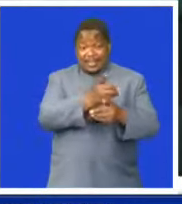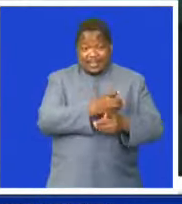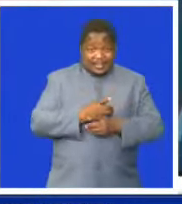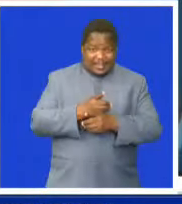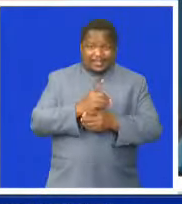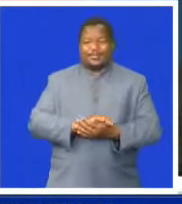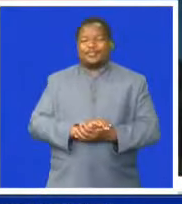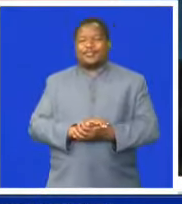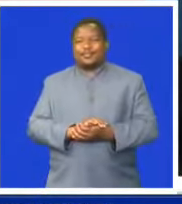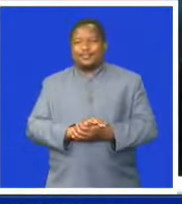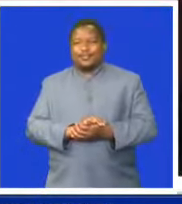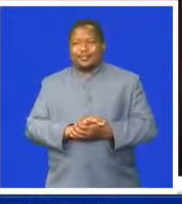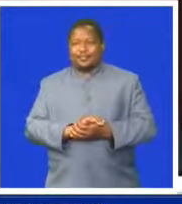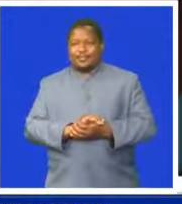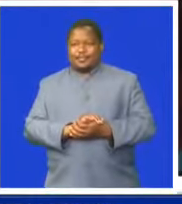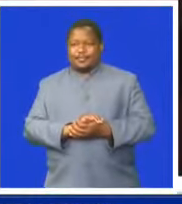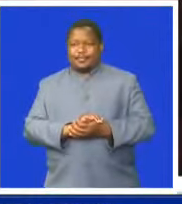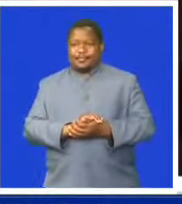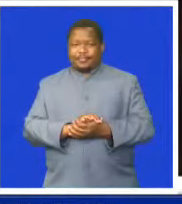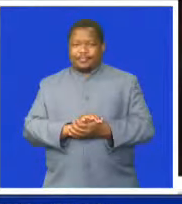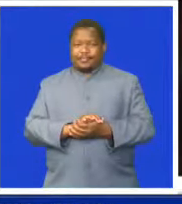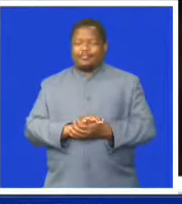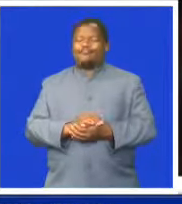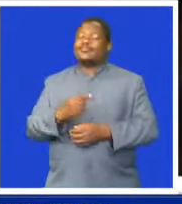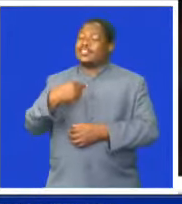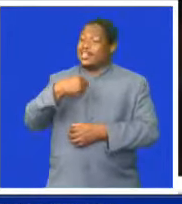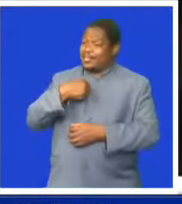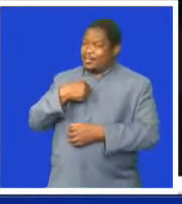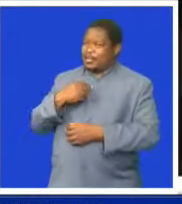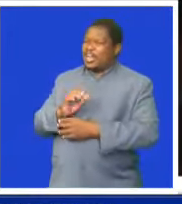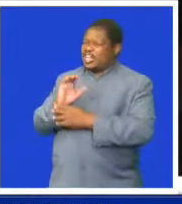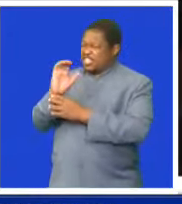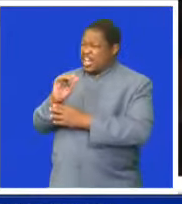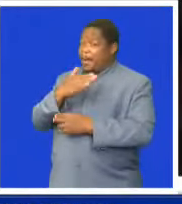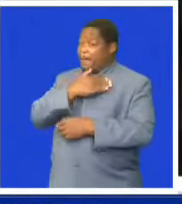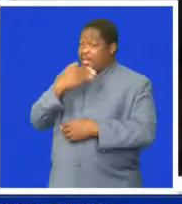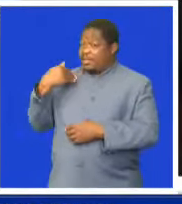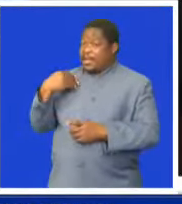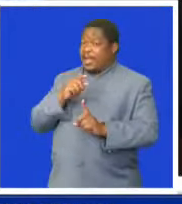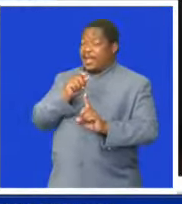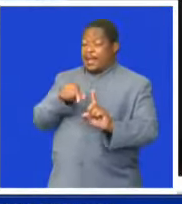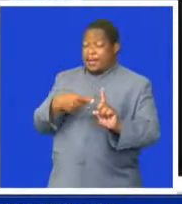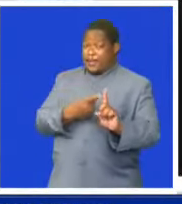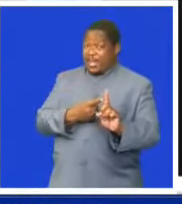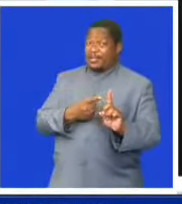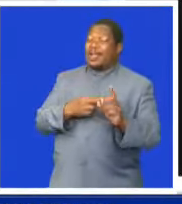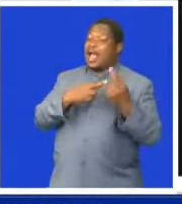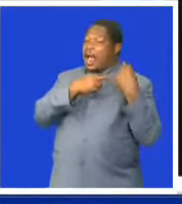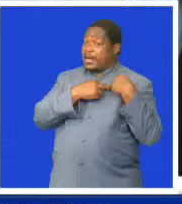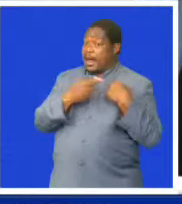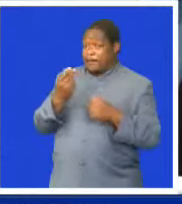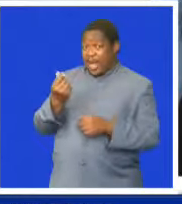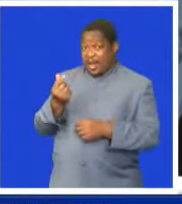Khumalo. Bengicela mina Mr. Speaker ukuthi Minister of Finance angayiphenduli namuhla basibambe bohlala phasi ne-economic